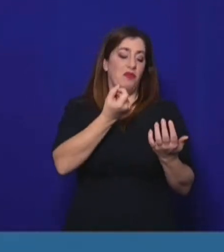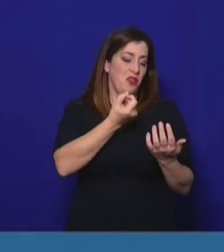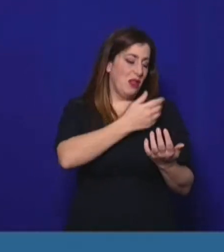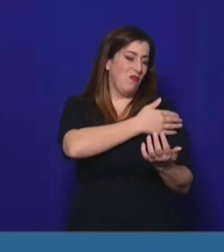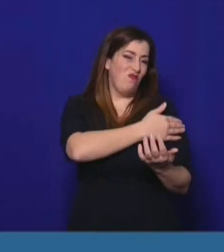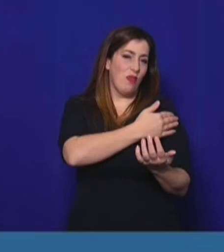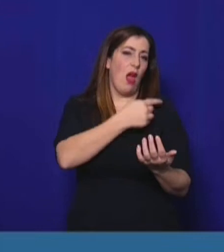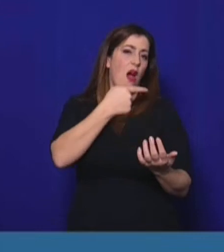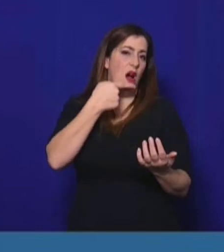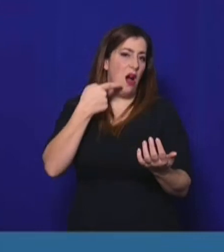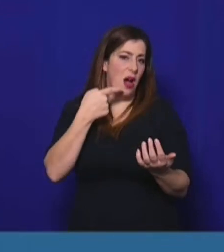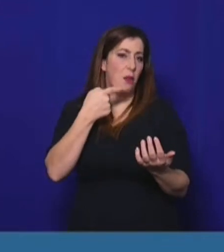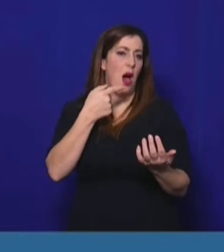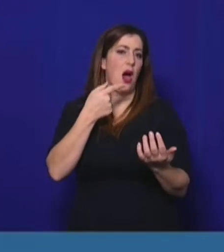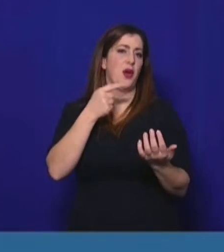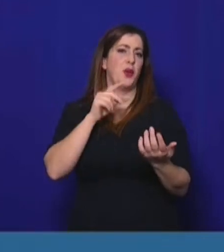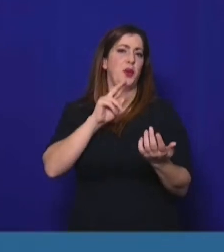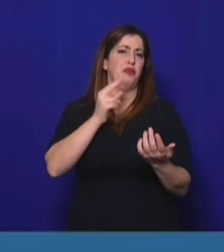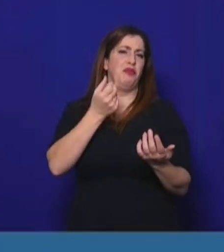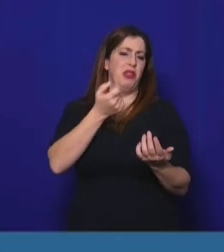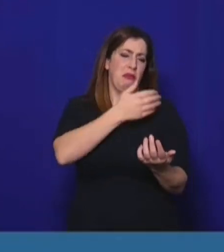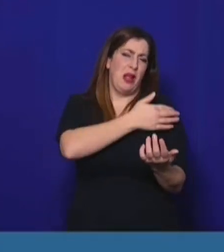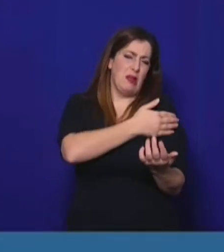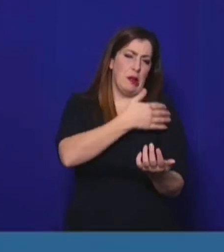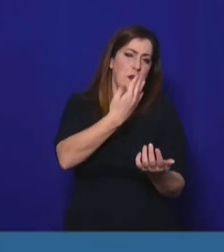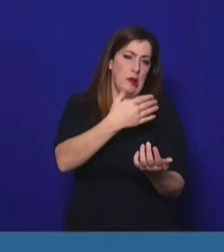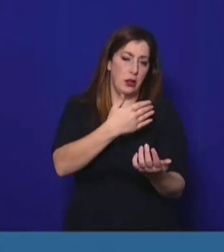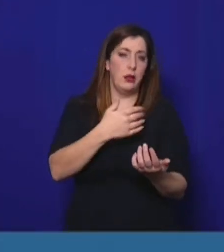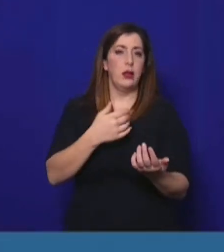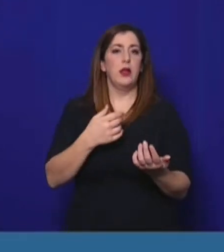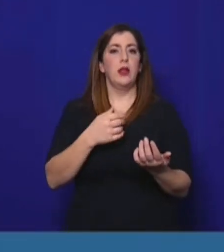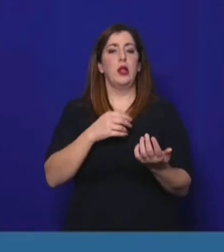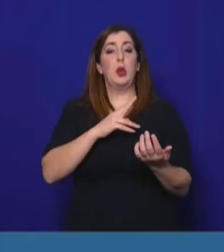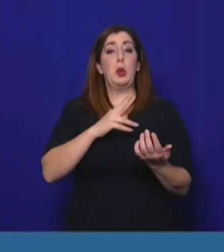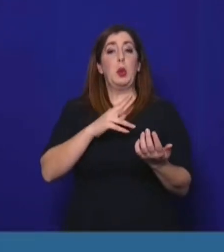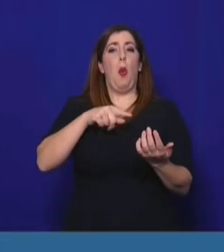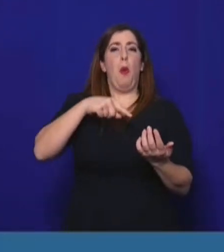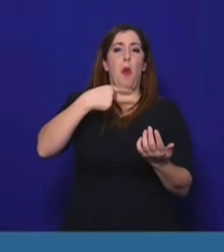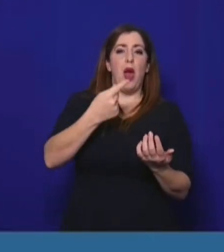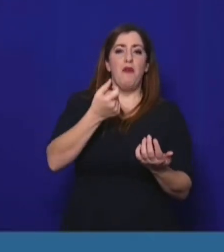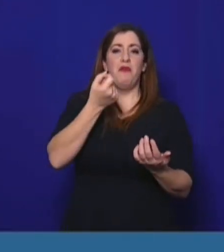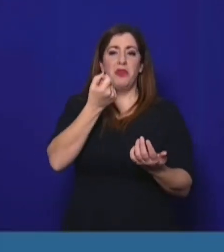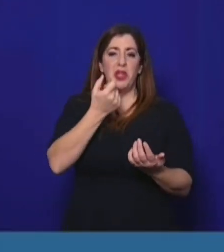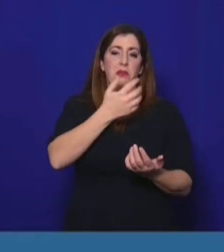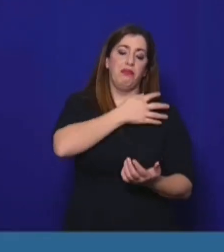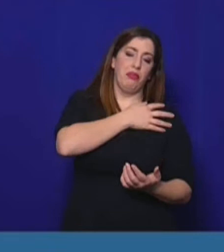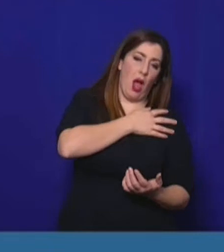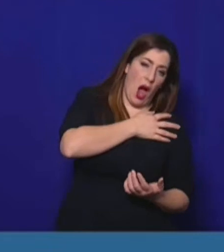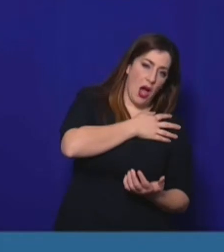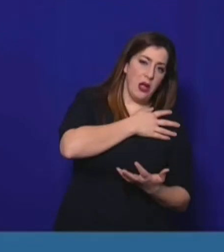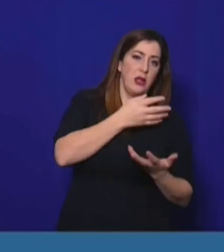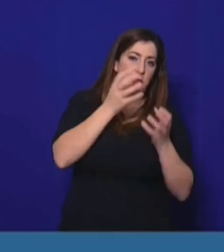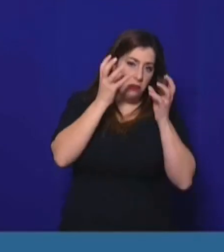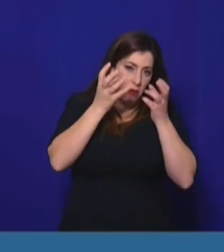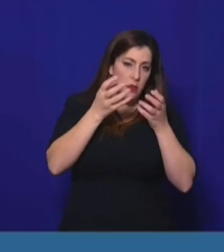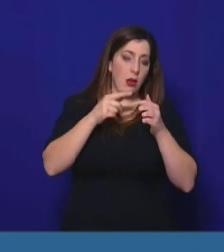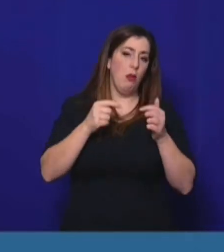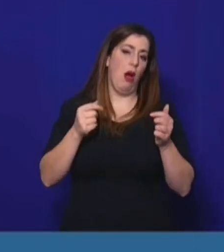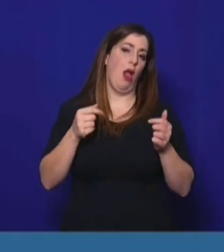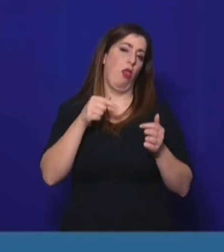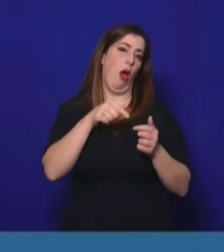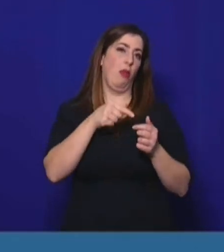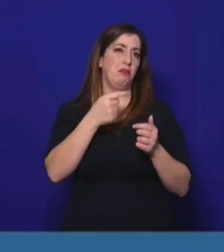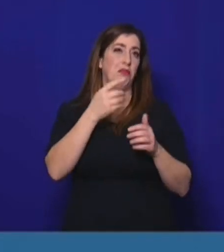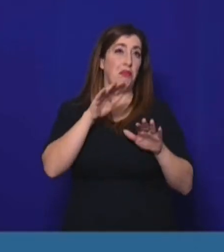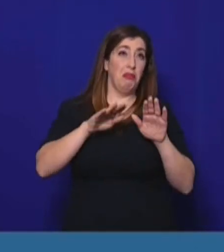anka sintomi oħrajn ta' side effects kienu li ġieli persuna jħossu xi ftit qajjin, però dawn kollhom ma' sintomi li ġeneralment f'tem